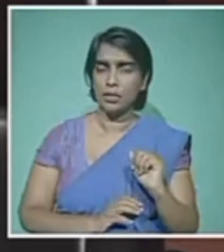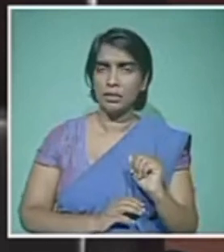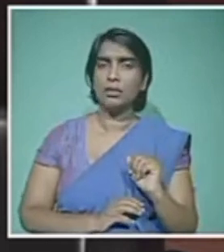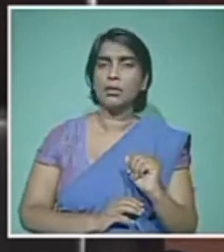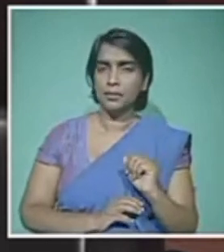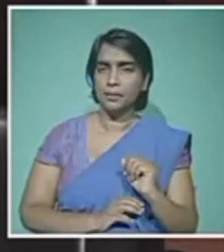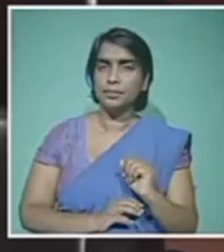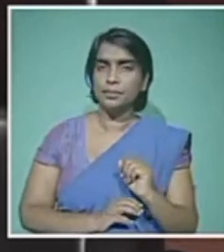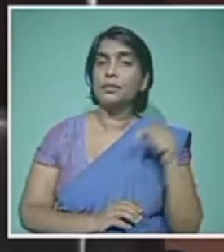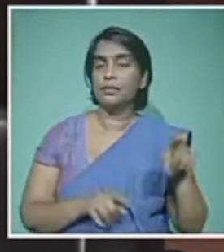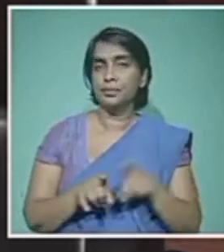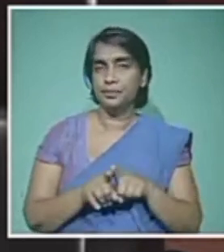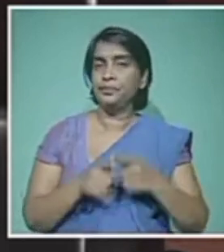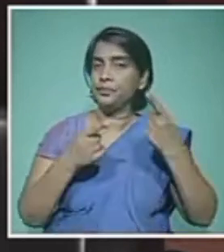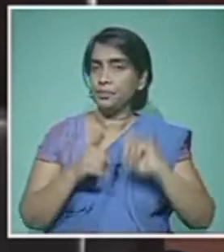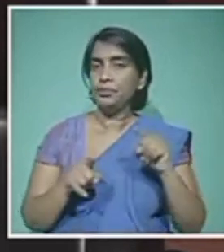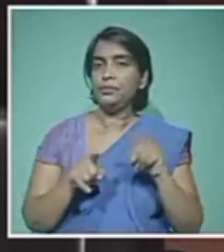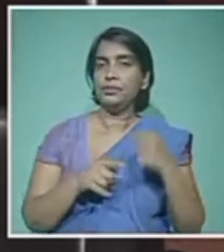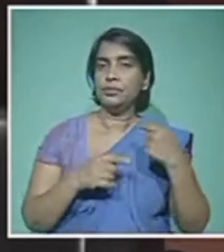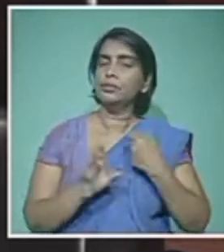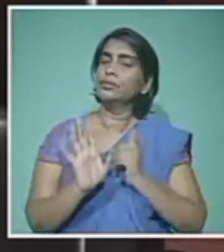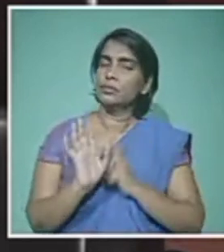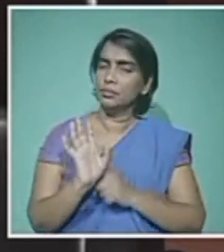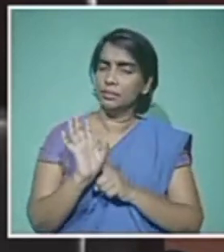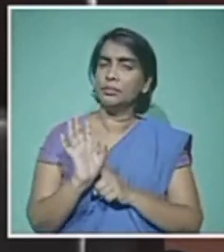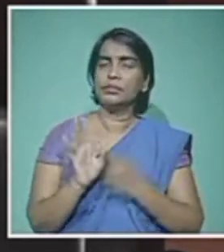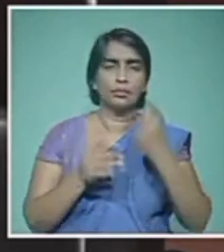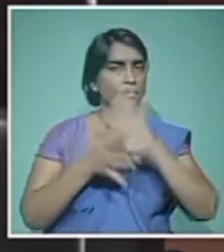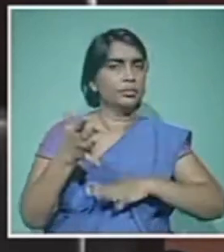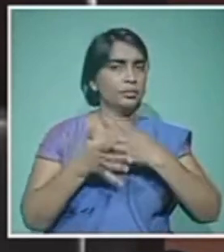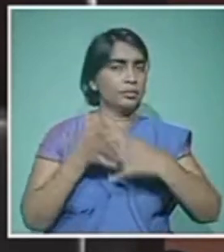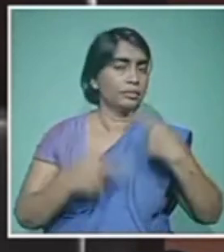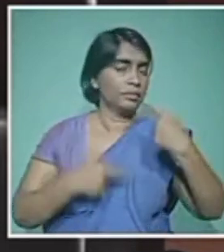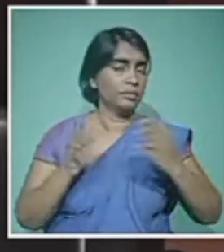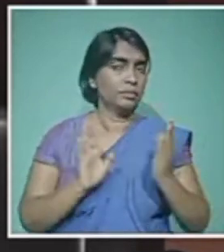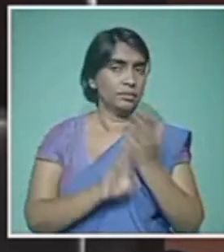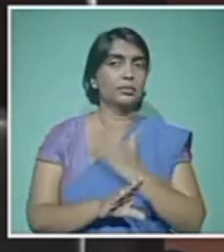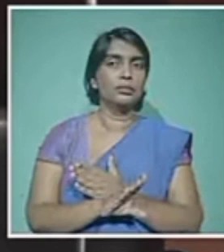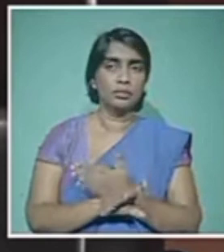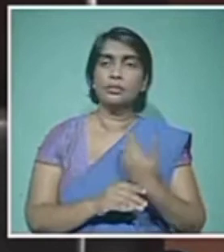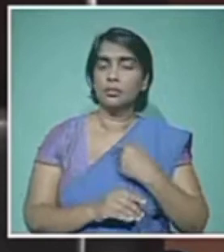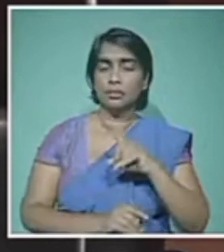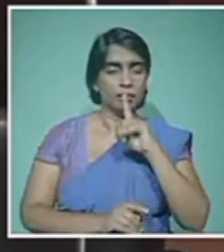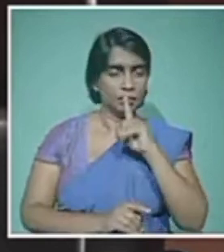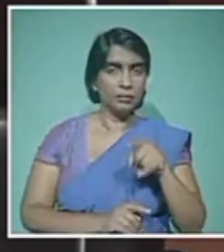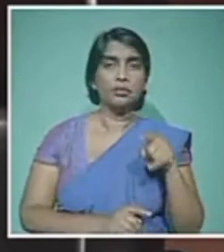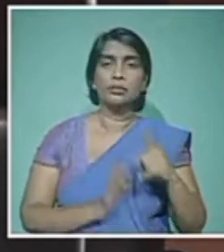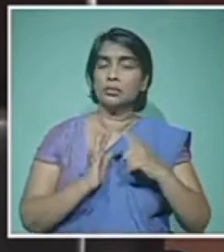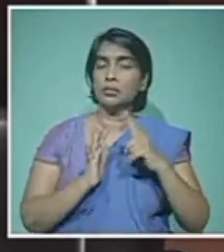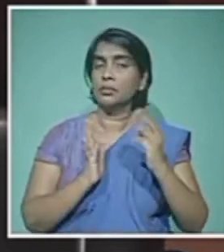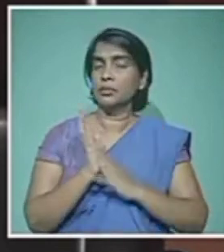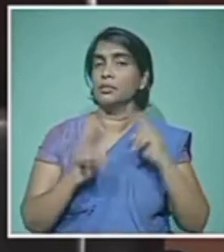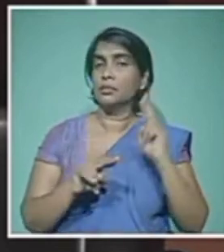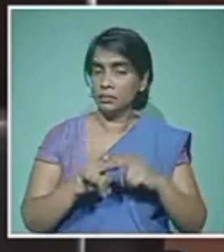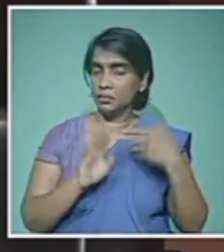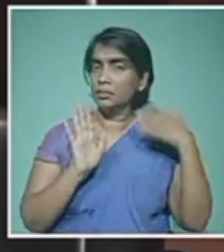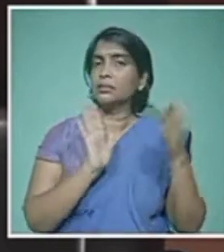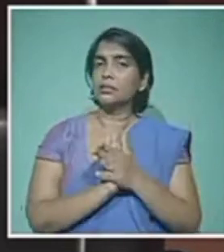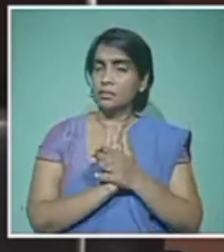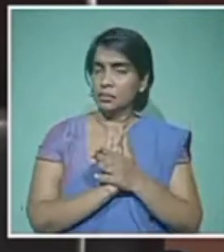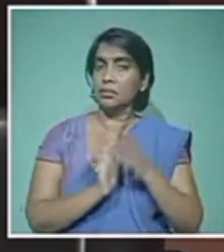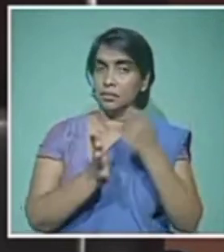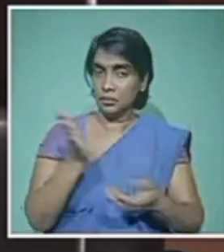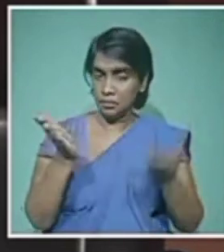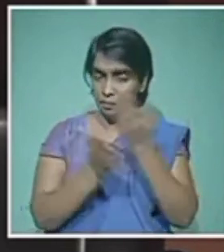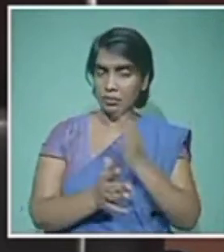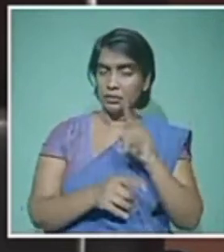කාලය අවසන් කරගන්න මේකයි තත්ත්වේ අනිත් එක දැන් අපි හැමදාම අයවැය පටන් ගන්න කලින් අපි කිව්වා මේ ජාත්‍යන්තර මුල් අරමුදලත් එක්ක අසංගත